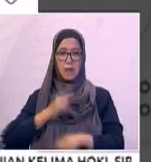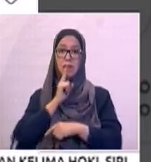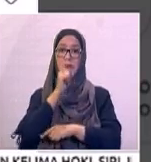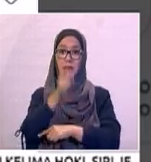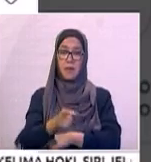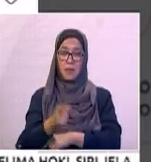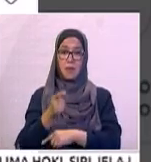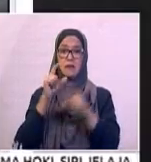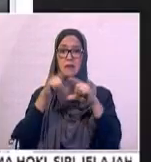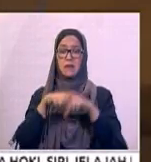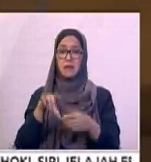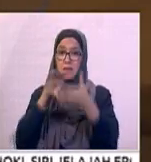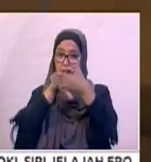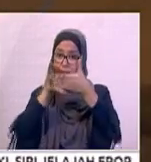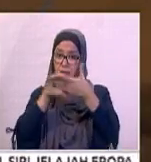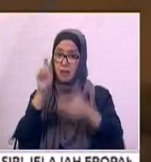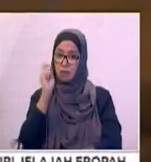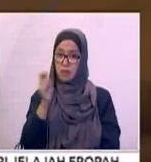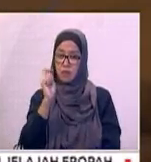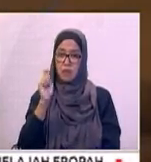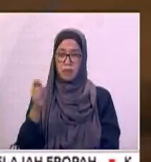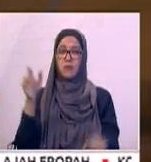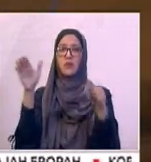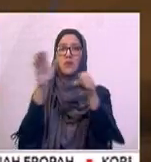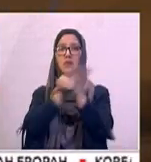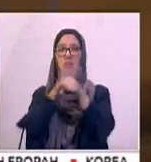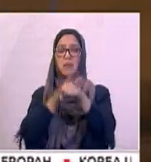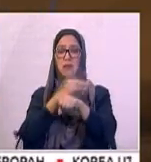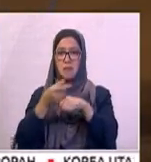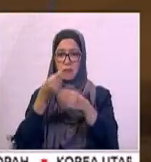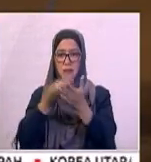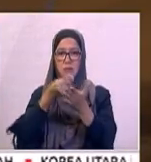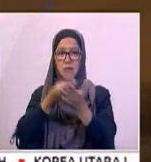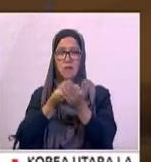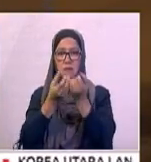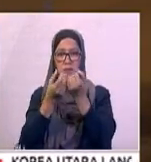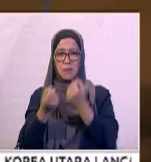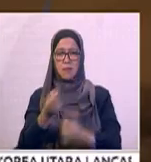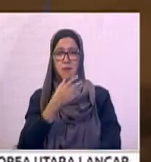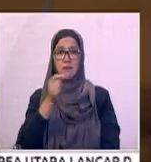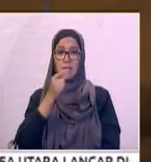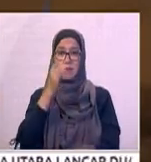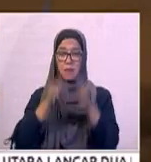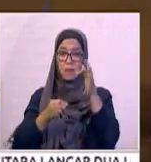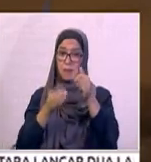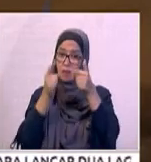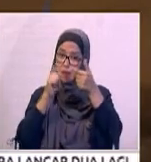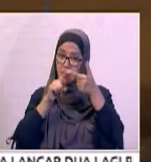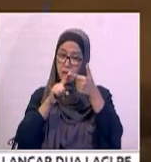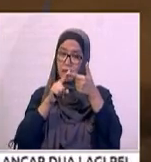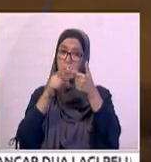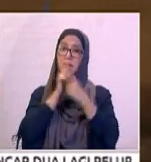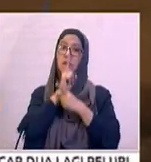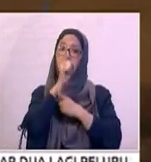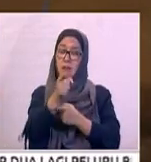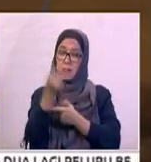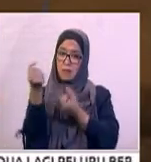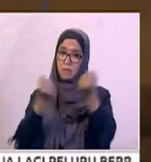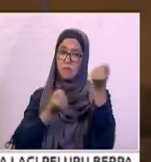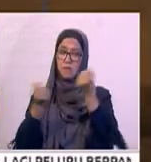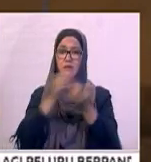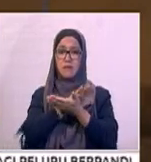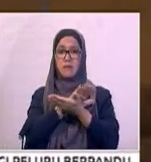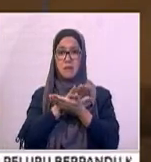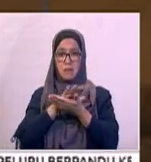Go yang mencukupi. Dan seterusnya, daripada aspek kenderaan, anda perlu pastikan kenderaan anda dalam keadaan yang cukup sempurna. Anda perlu periksa kenderaan